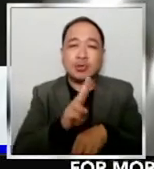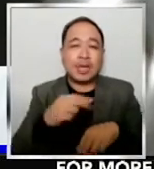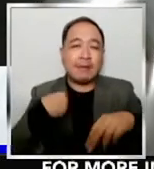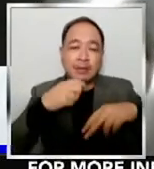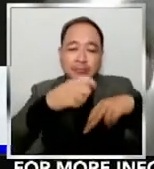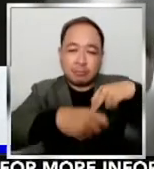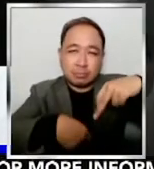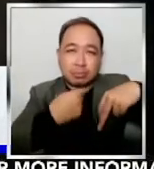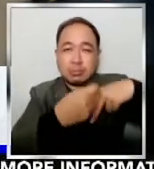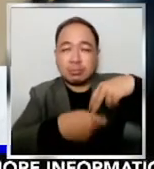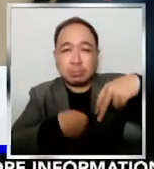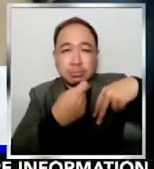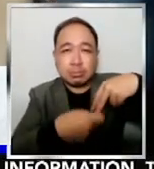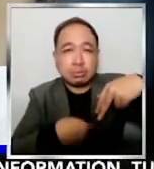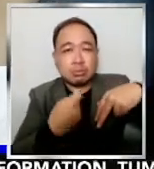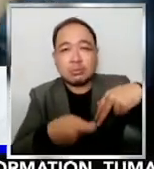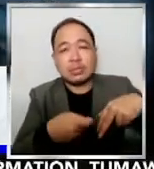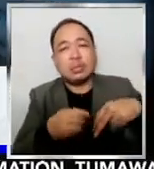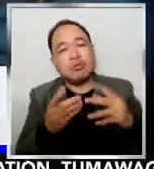komportable.